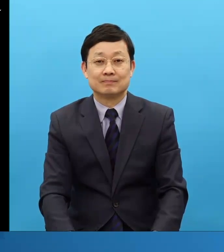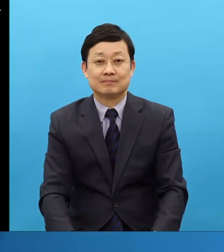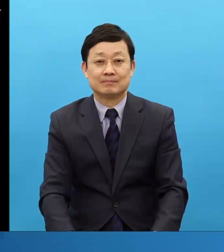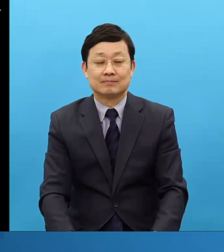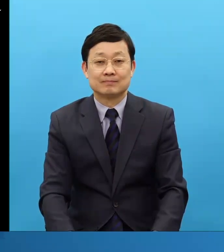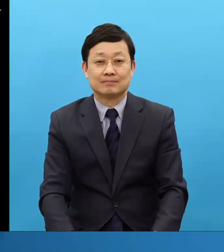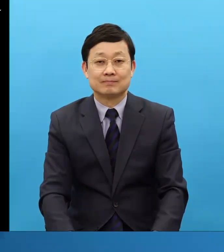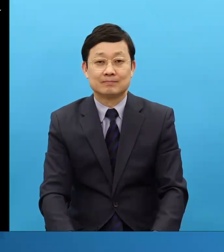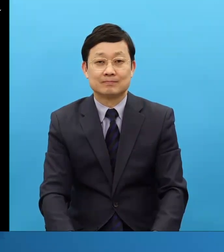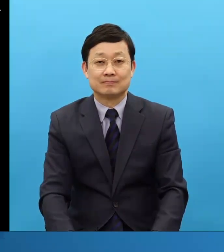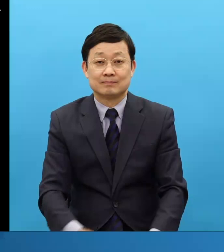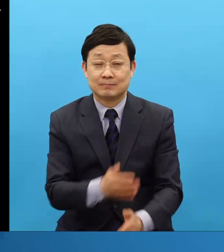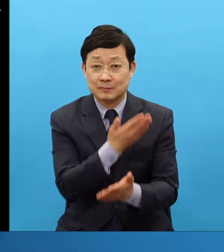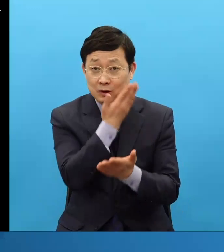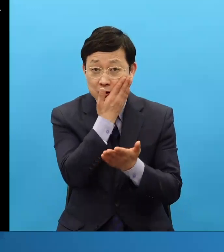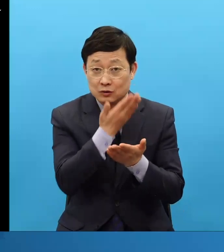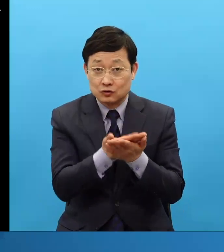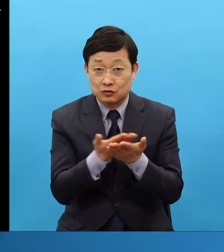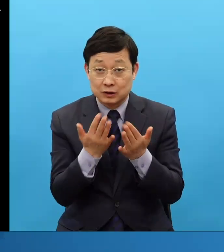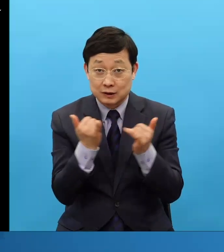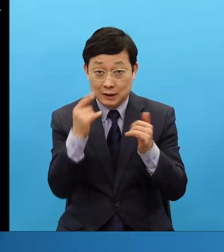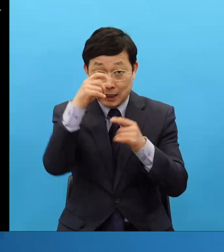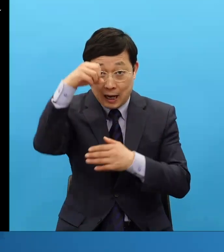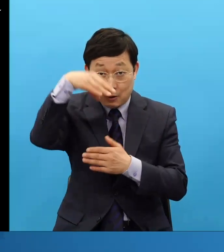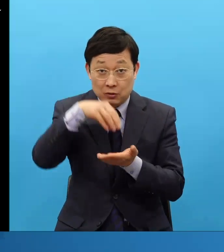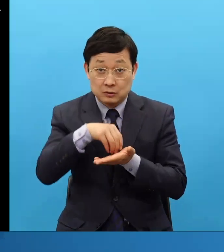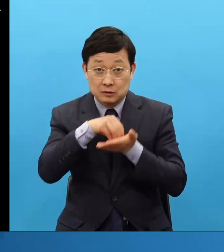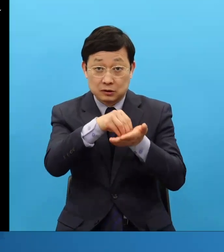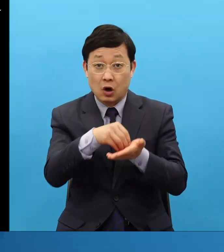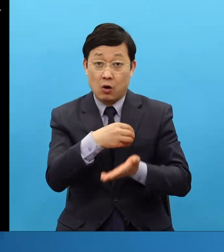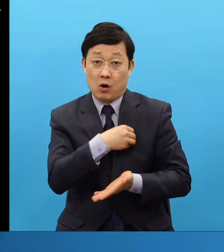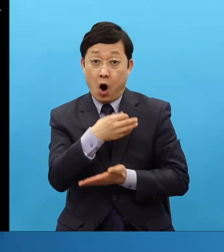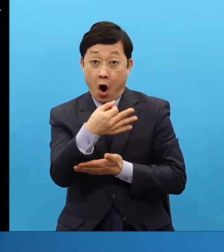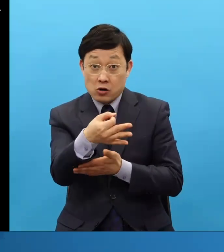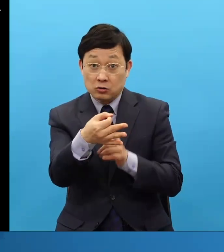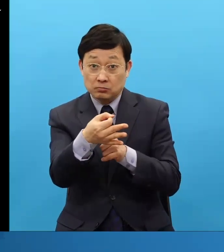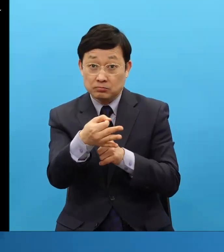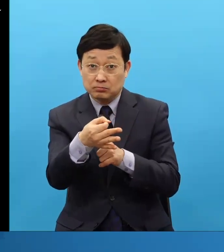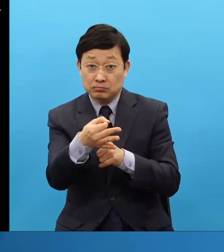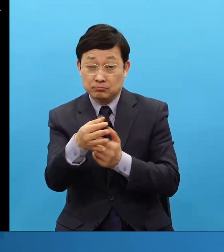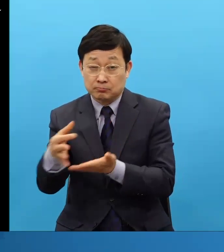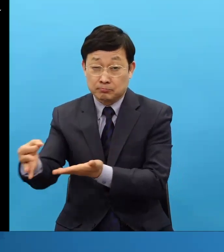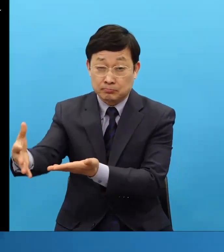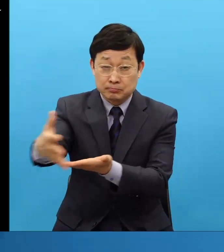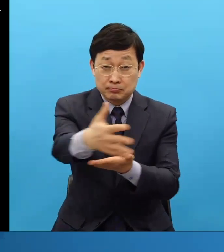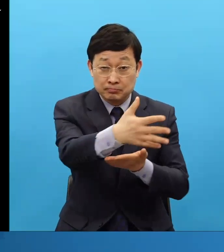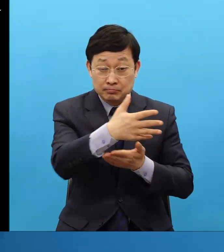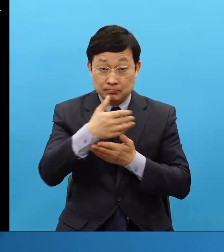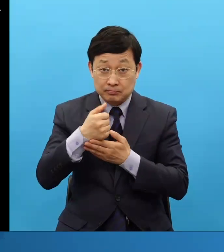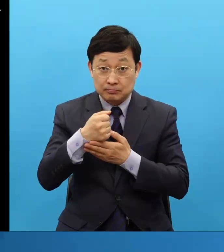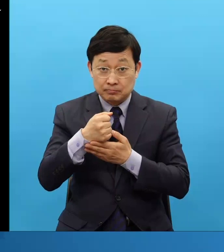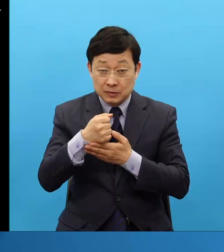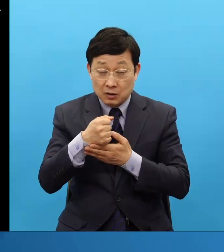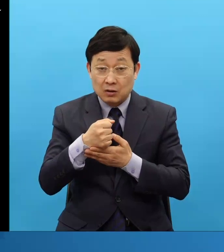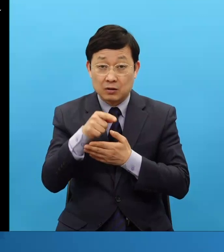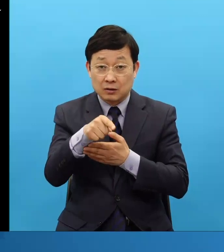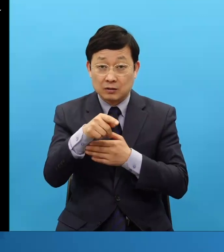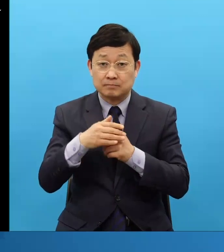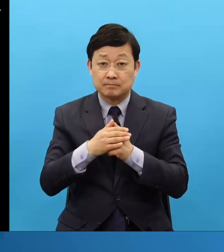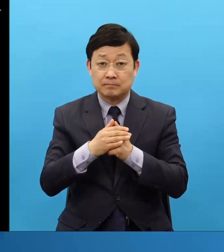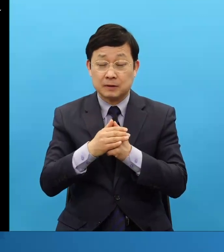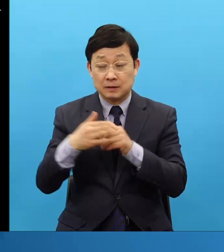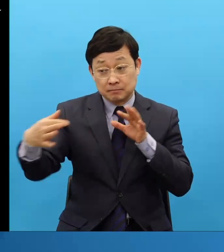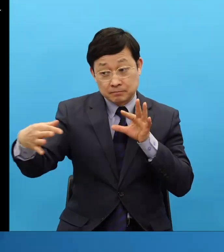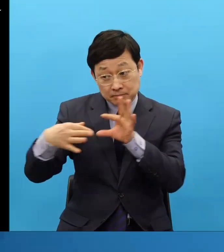중대원의 등록 헌금 전액은 237 목회 전도 신학원 신학 훈련원을 통해